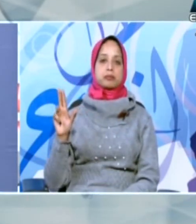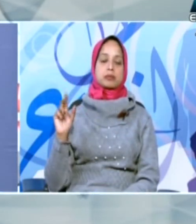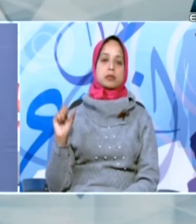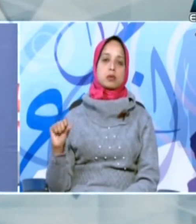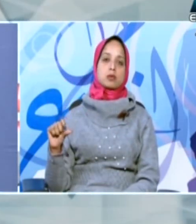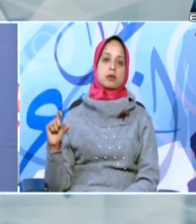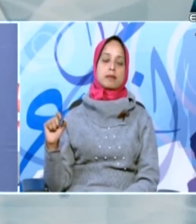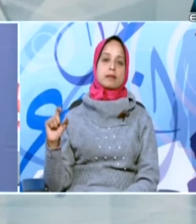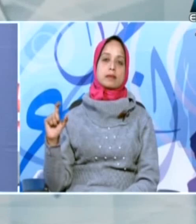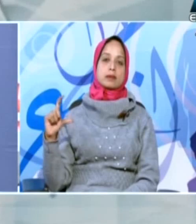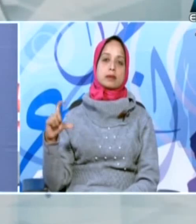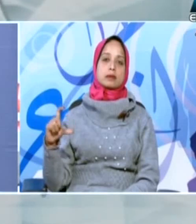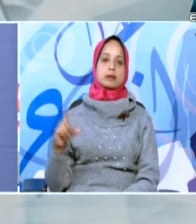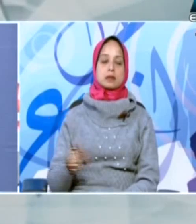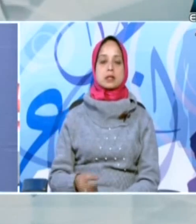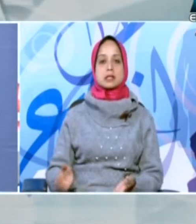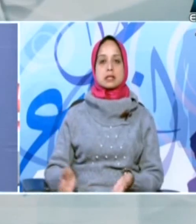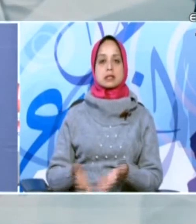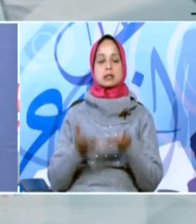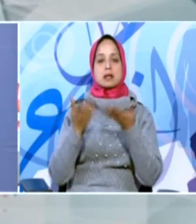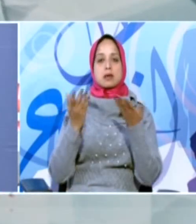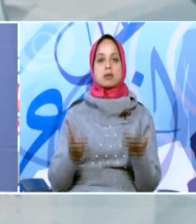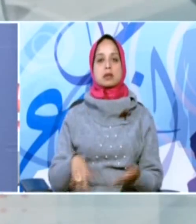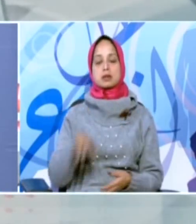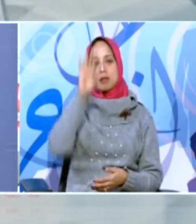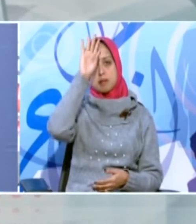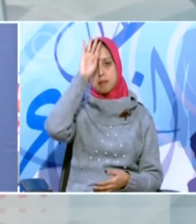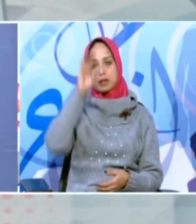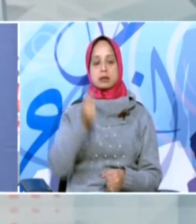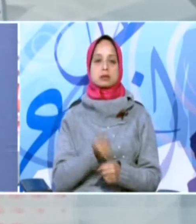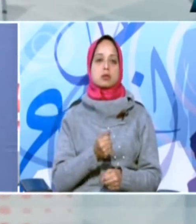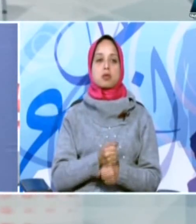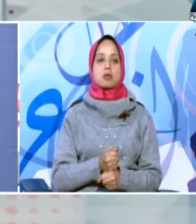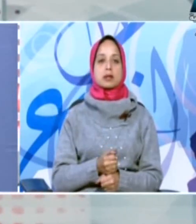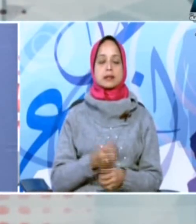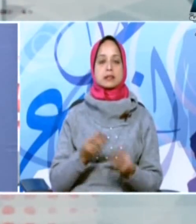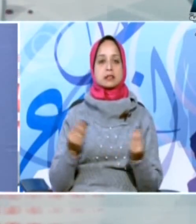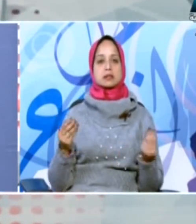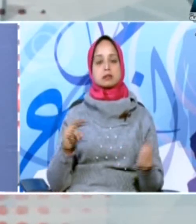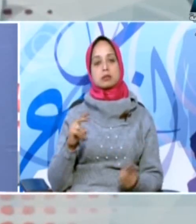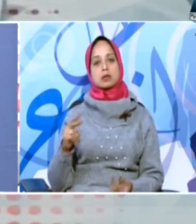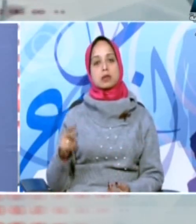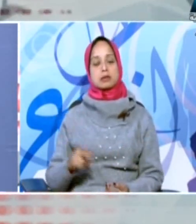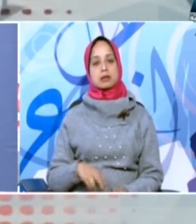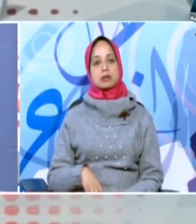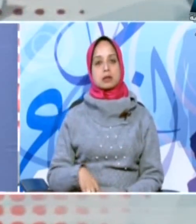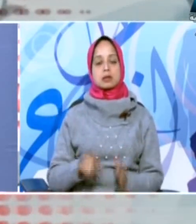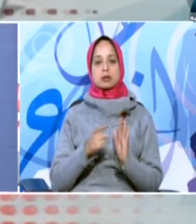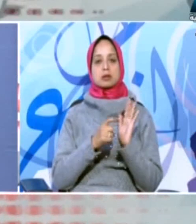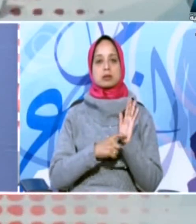جديد 30 زود فيه صلاحيات الملك. يعني انت كان عندك في دستور 23 في عيوب،